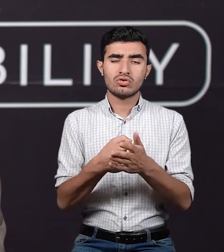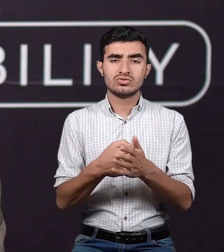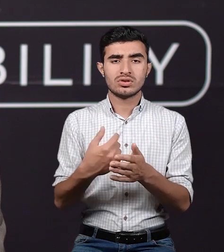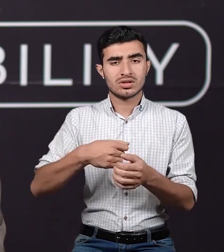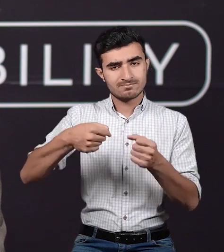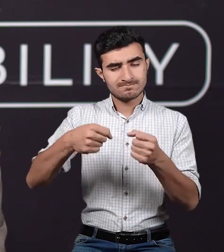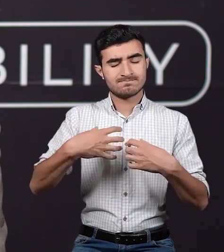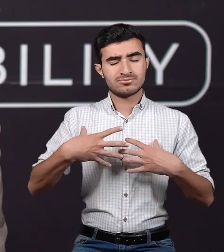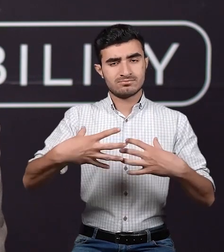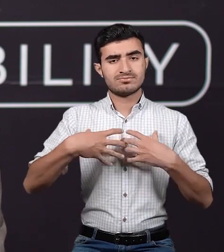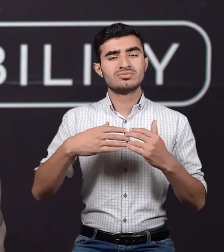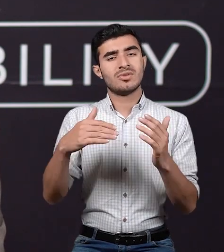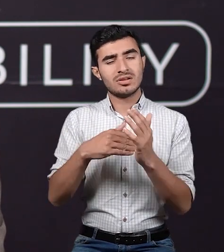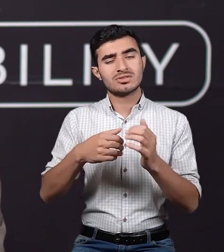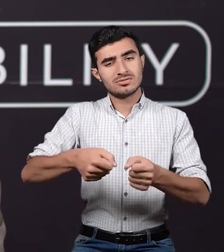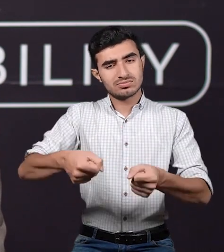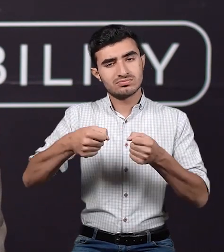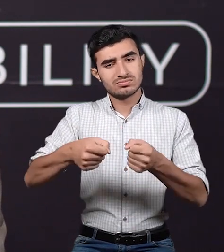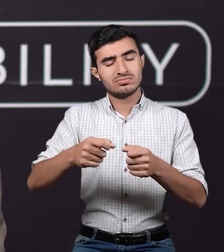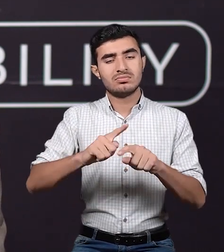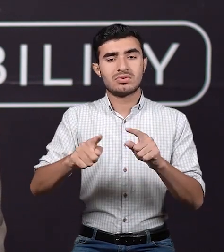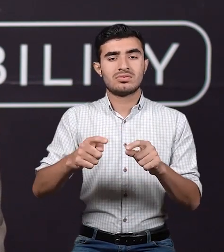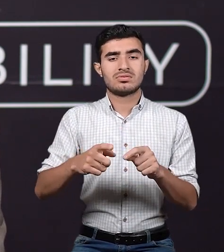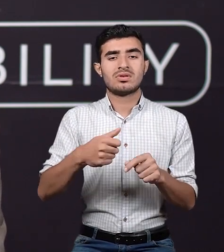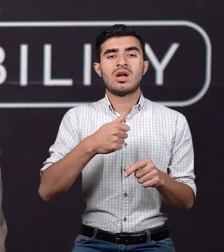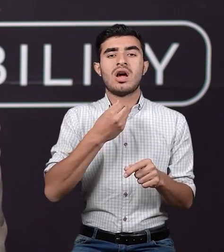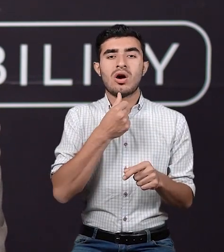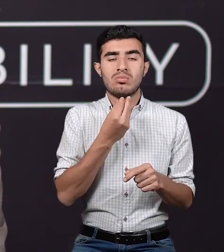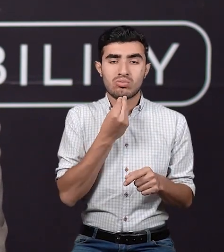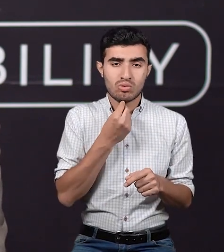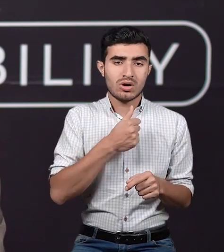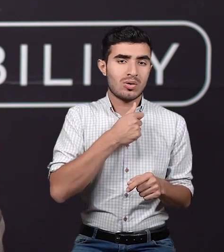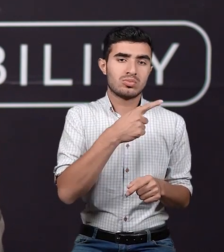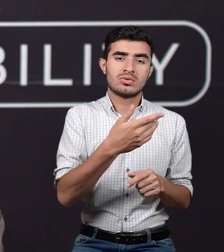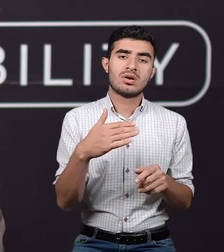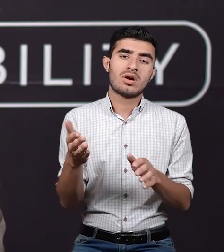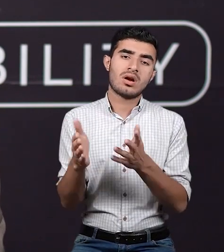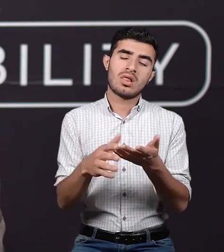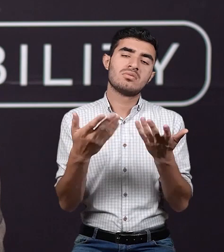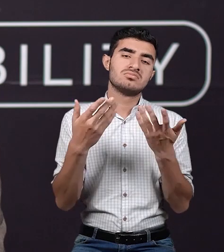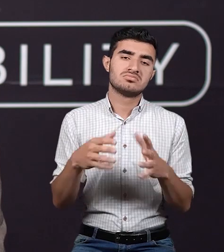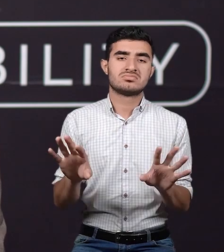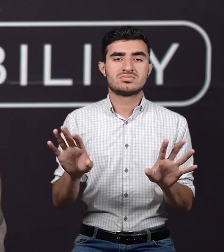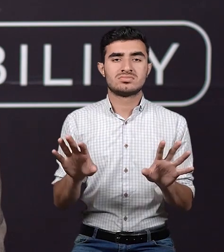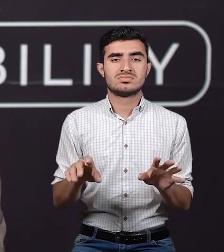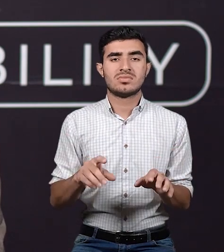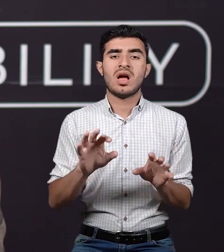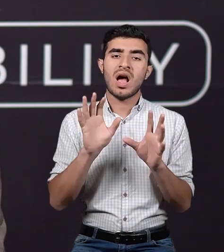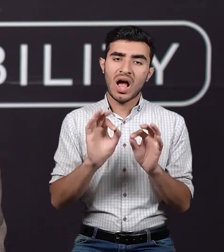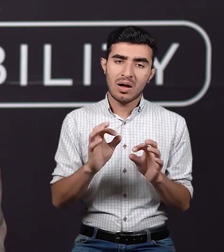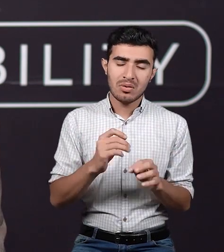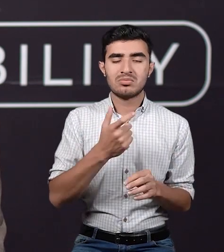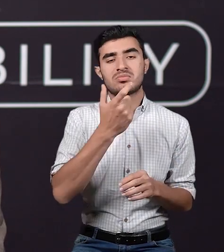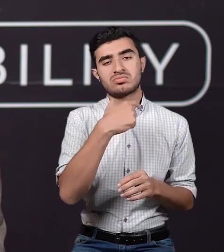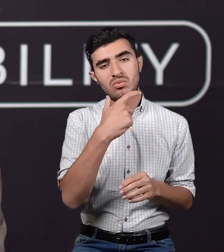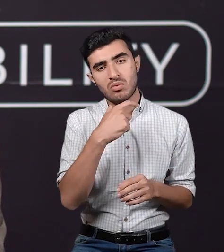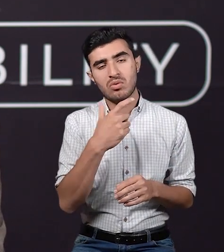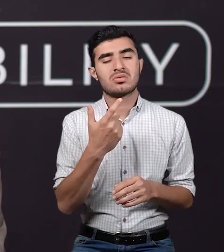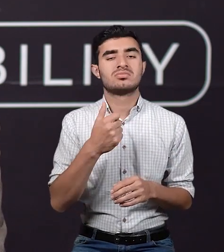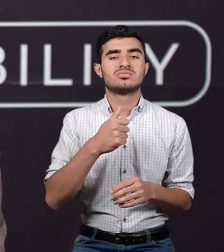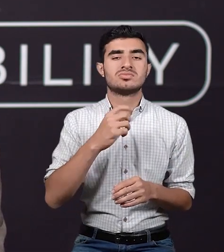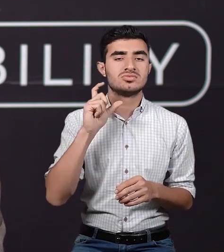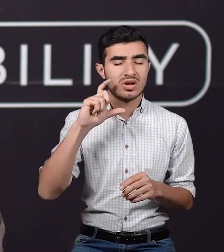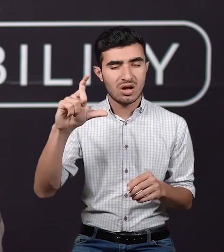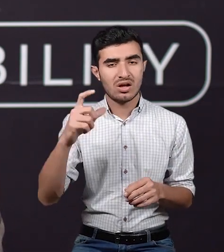والی ڈاکٹروں کی کوششیں، اور بالآخر موت کا حتمی اعلان، اور پھر